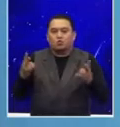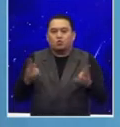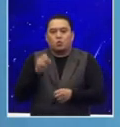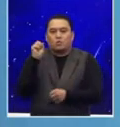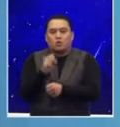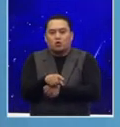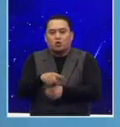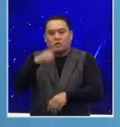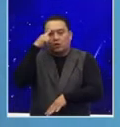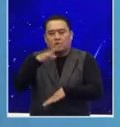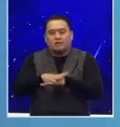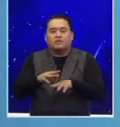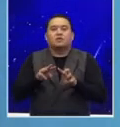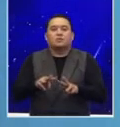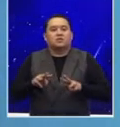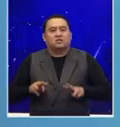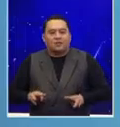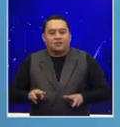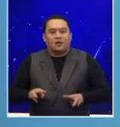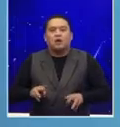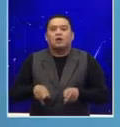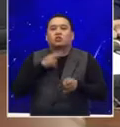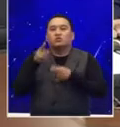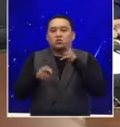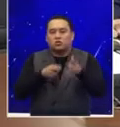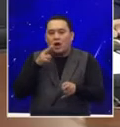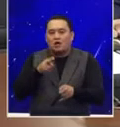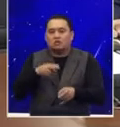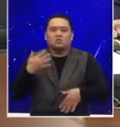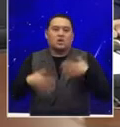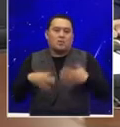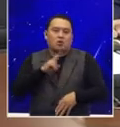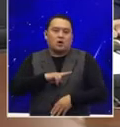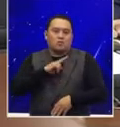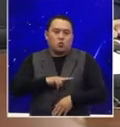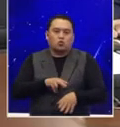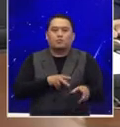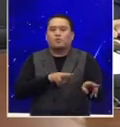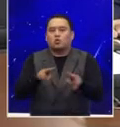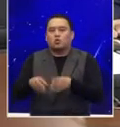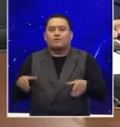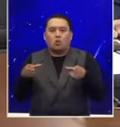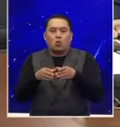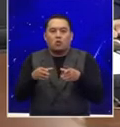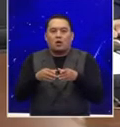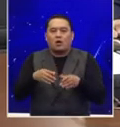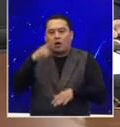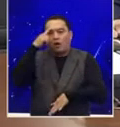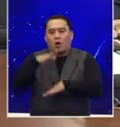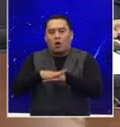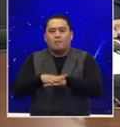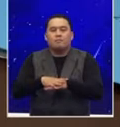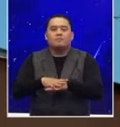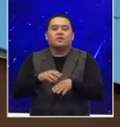Аскар Мамин. Не обошлось и без критики. Глава Кабмина выделил слабую работу мониторинговых групп. Амандык Баталов о